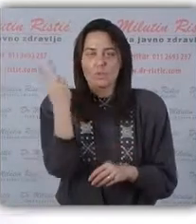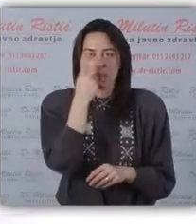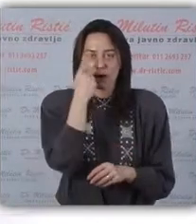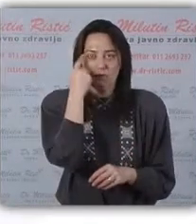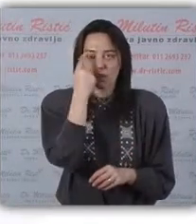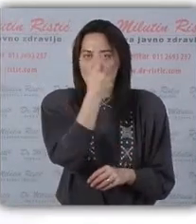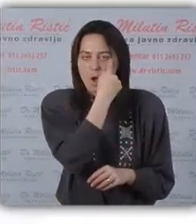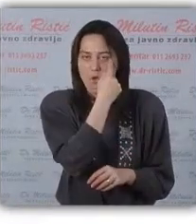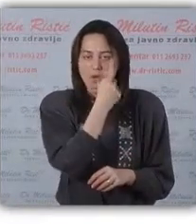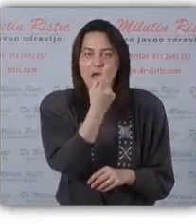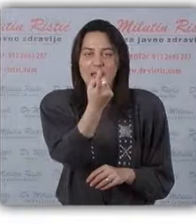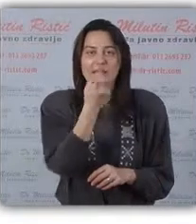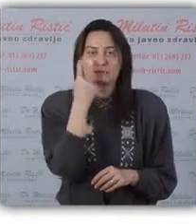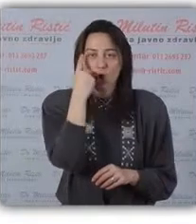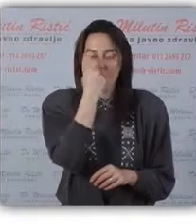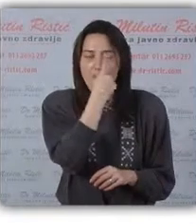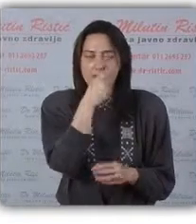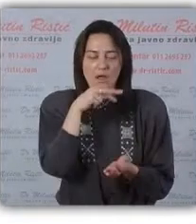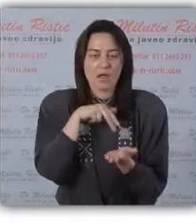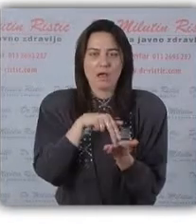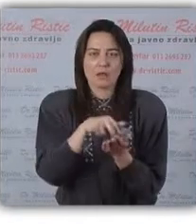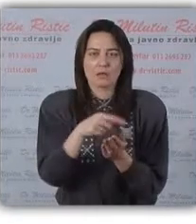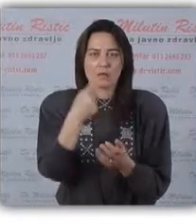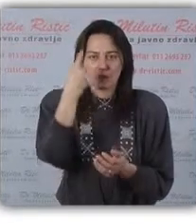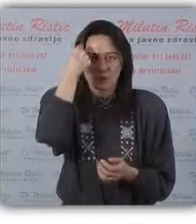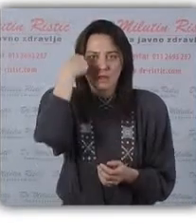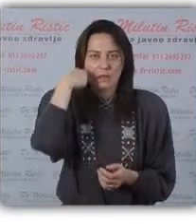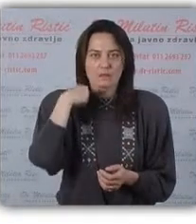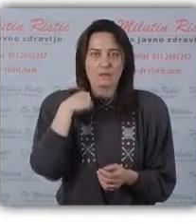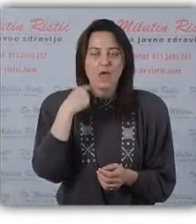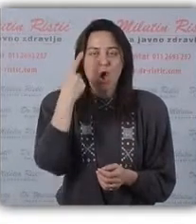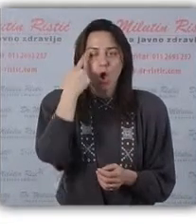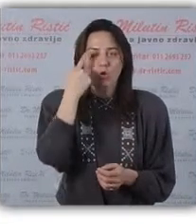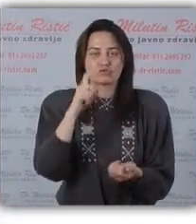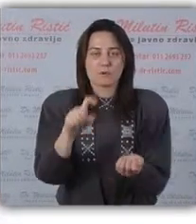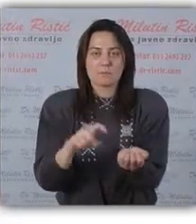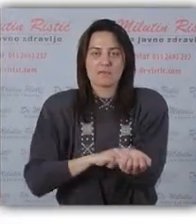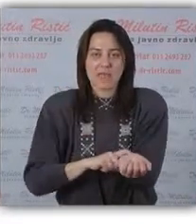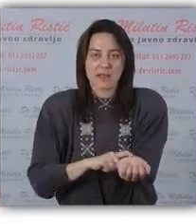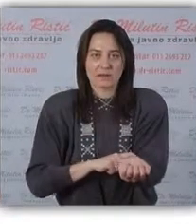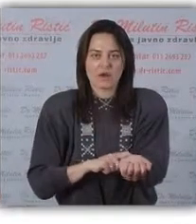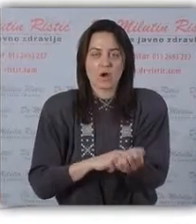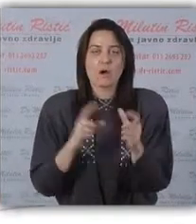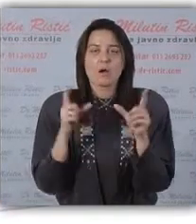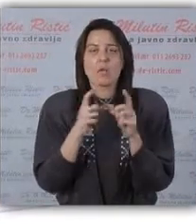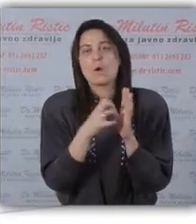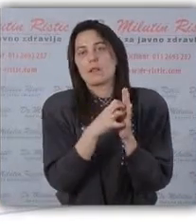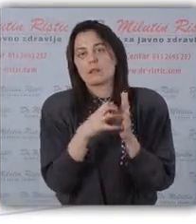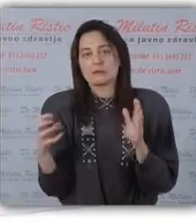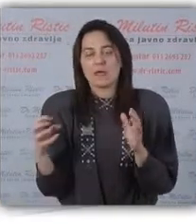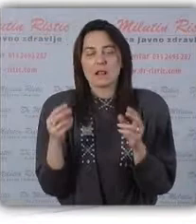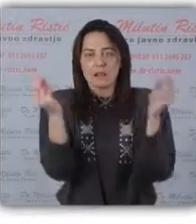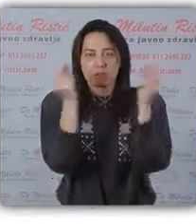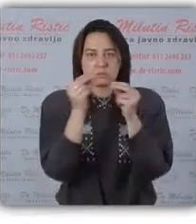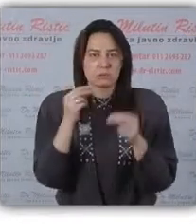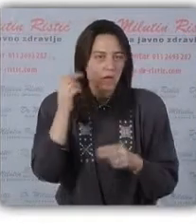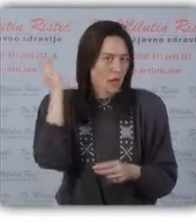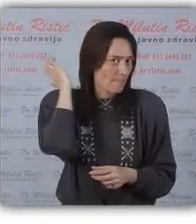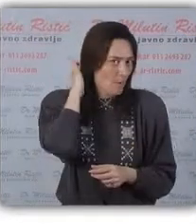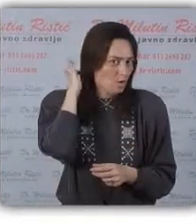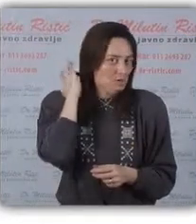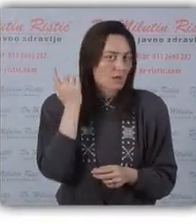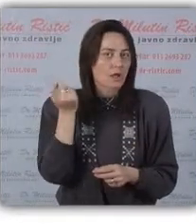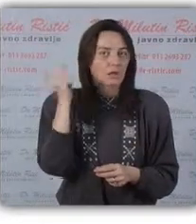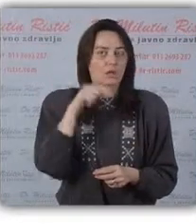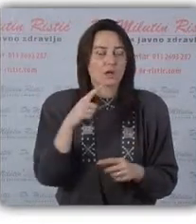prenosi naravno u oko. Iz oka ide takozvanim očnim nervom u dalje